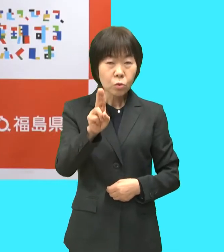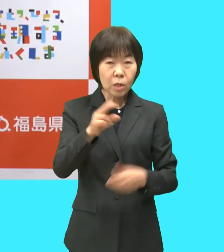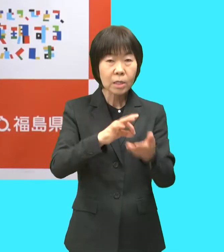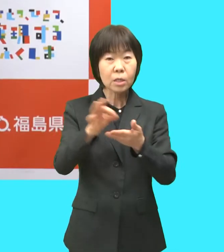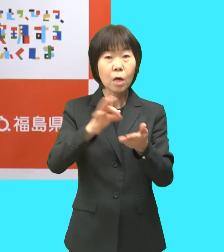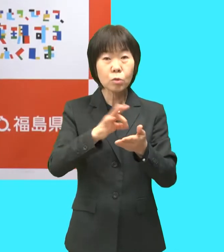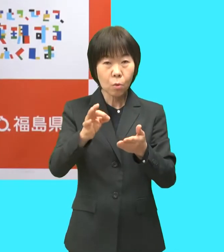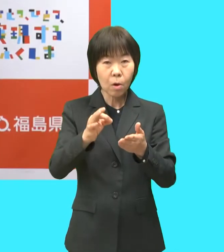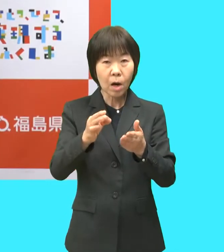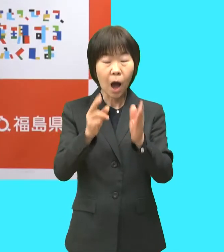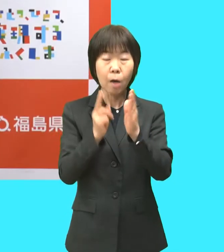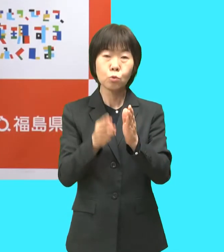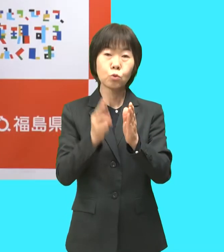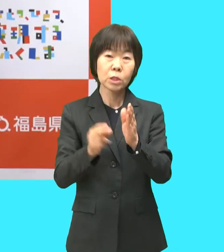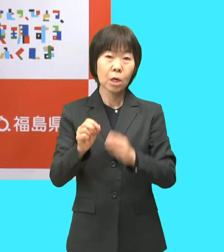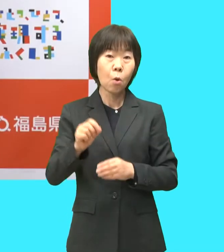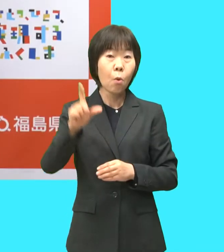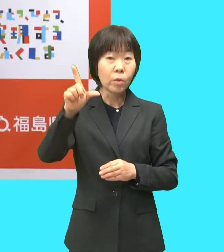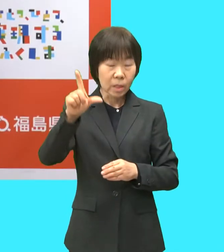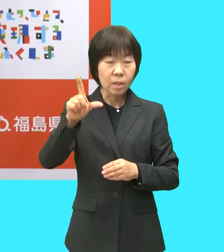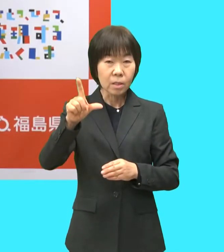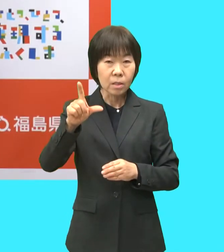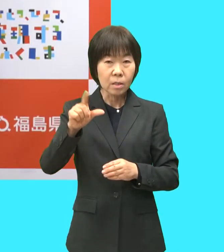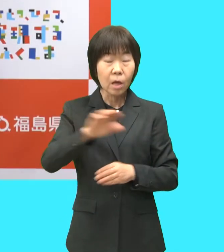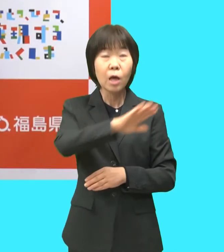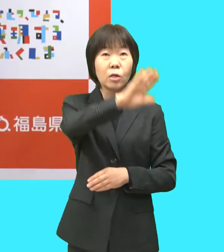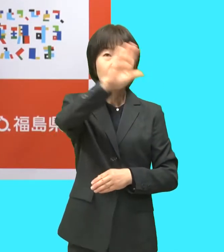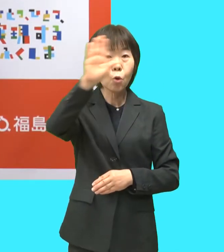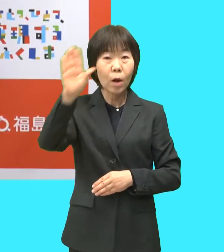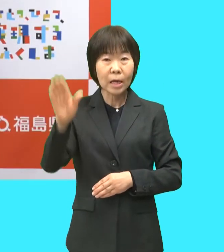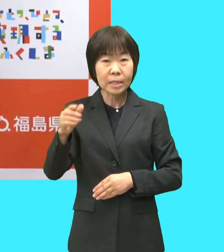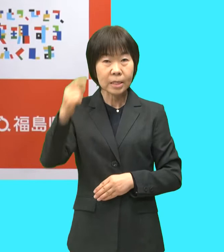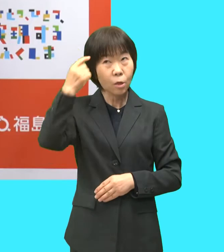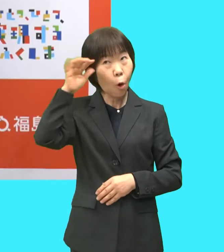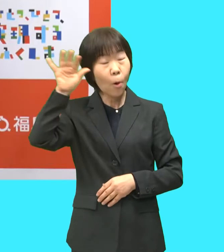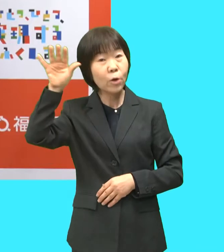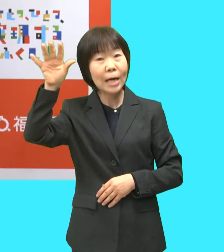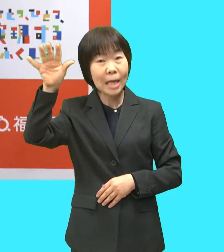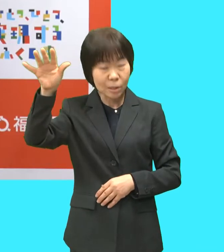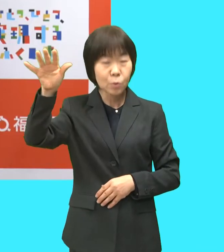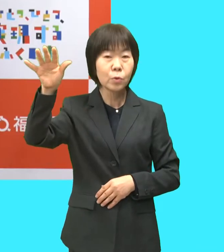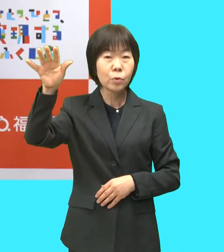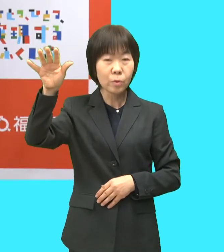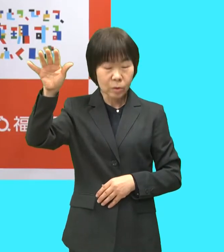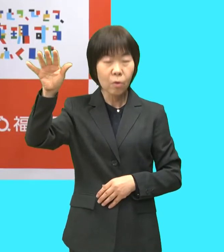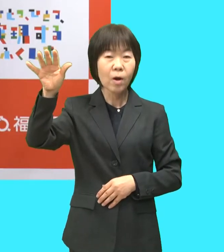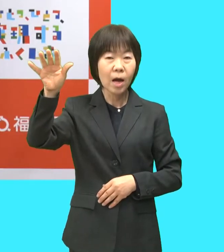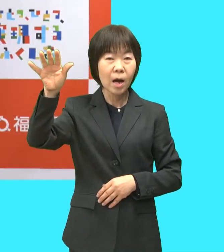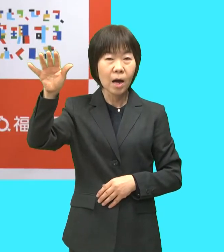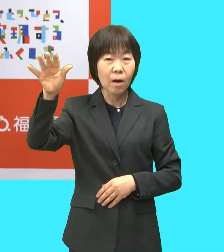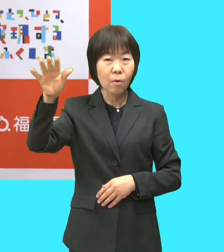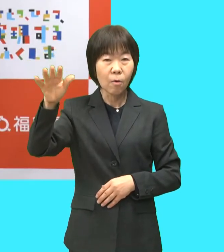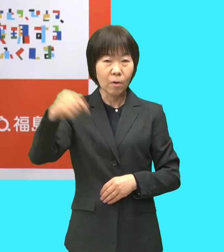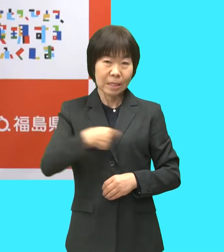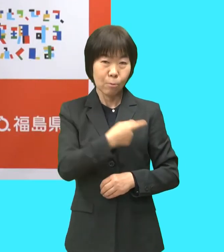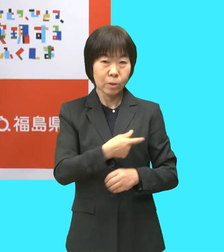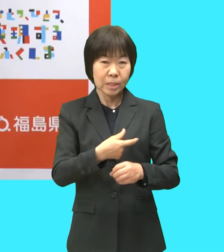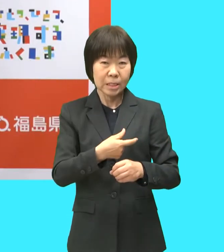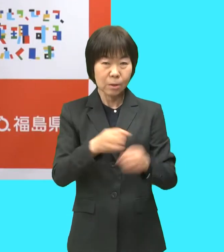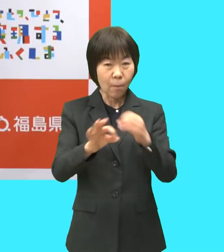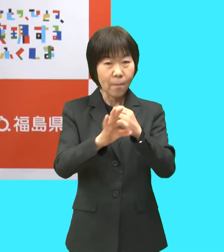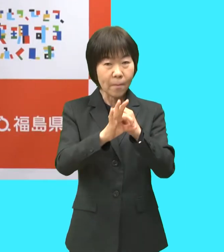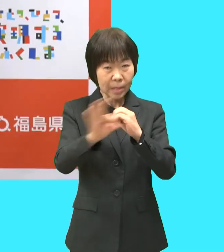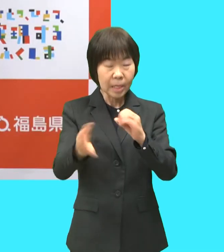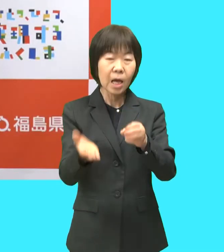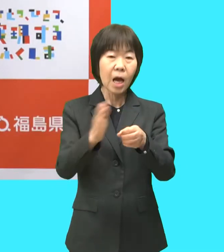等ももともと多いんですが、やはり空に思いを馳せるということが一つメッセージとして入っているかと